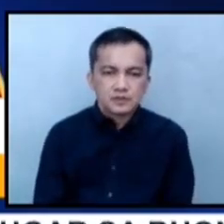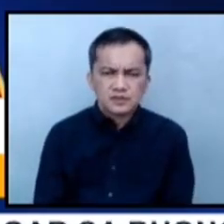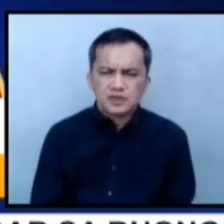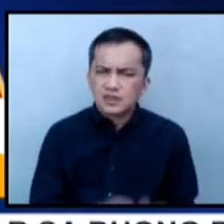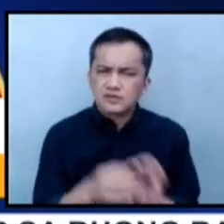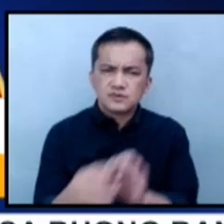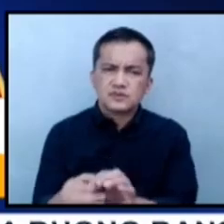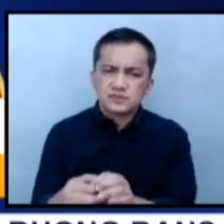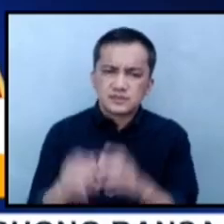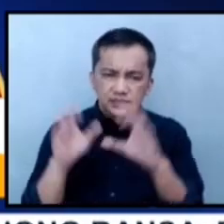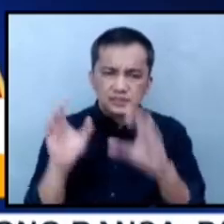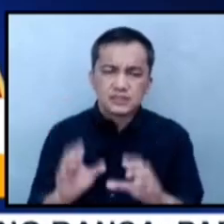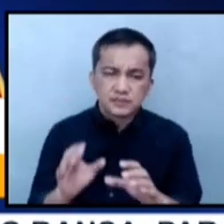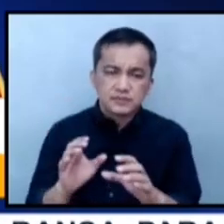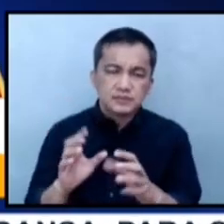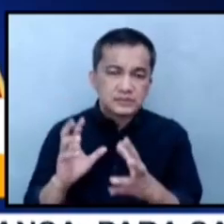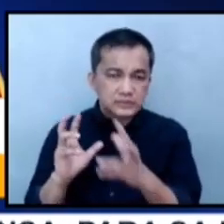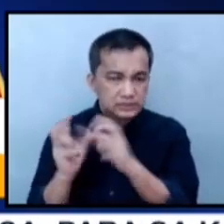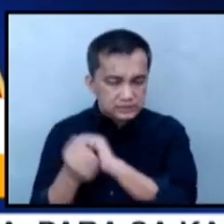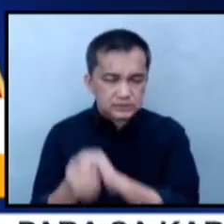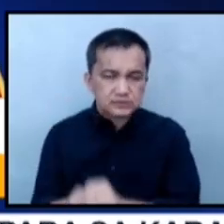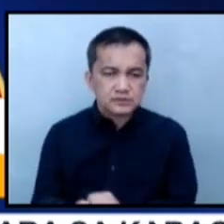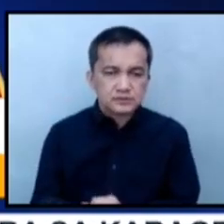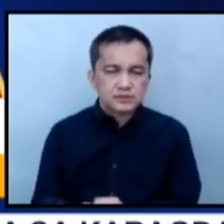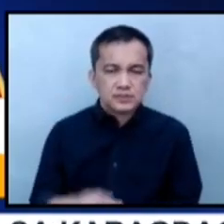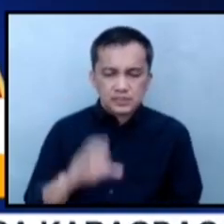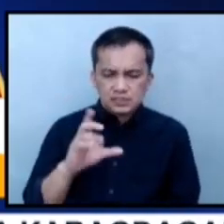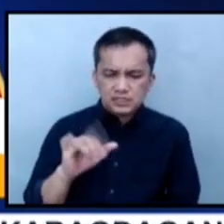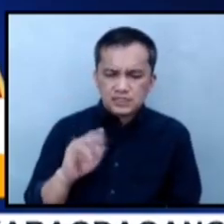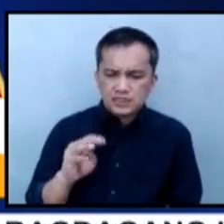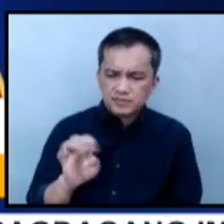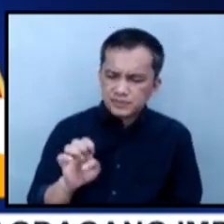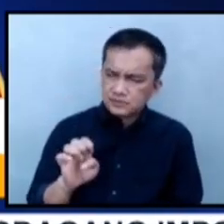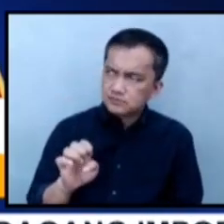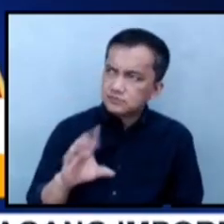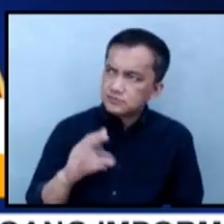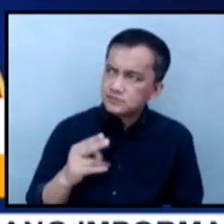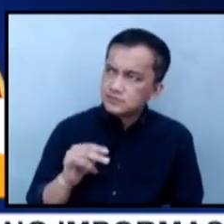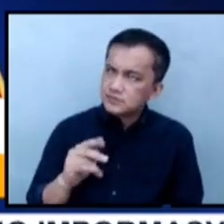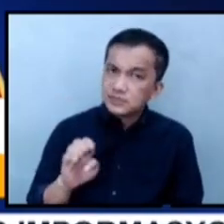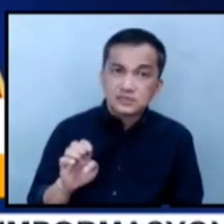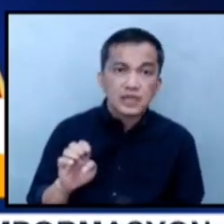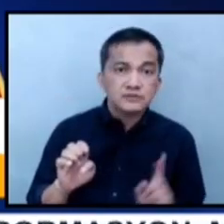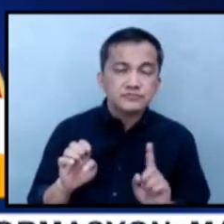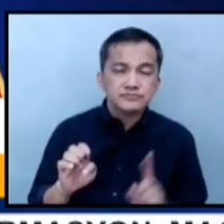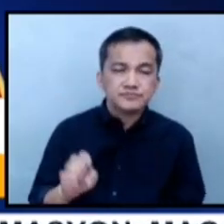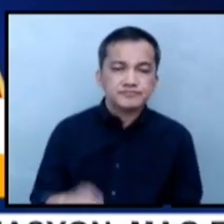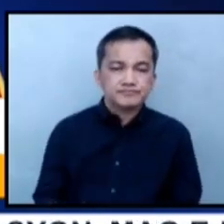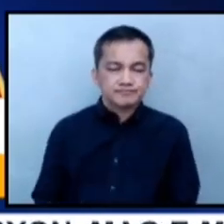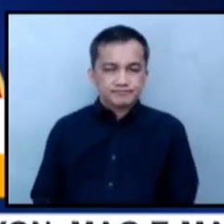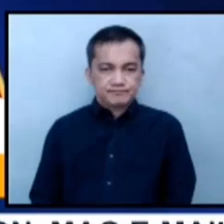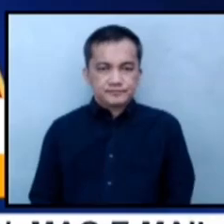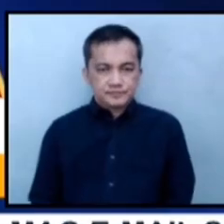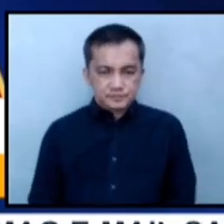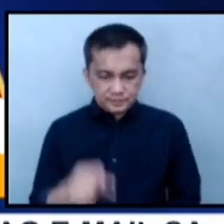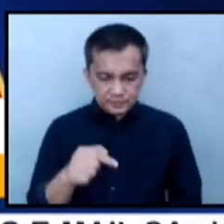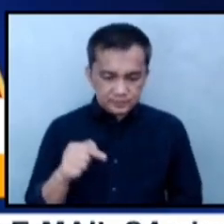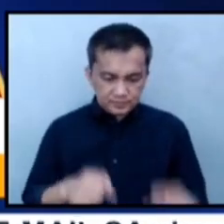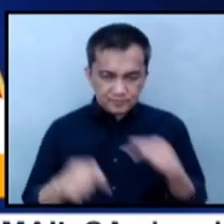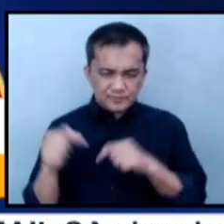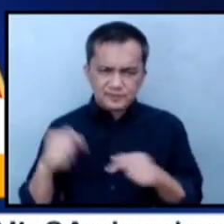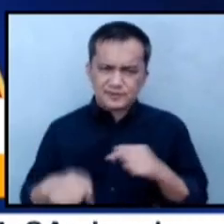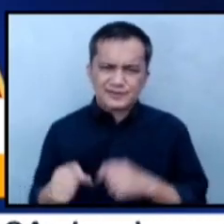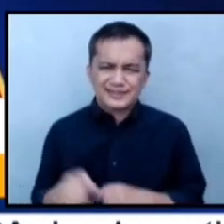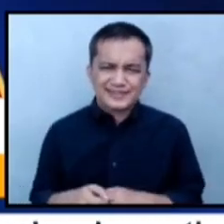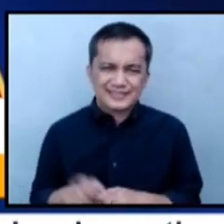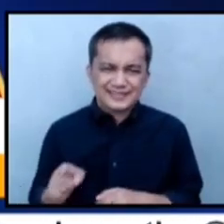change Ano ba yang climate change na yan Alam mo kung titingnan po natin kung Babalikan natin ang ating biology ang mga tao at ang